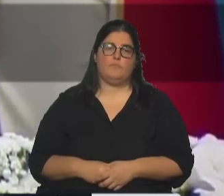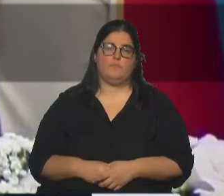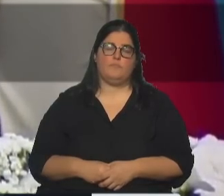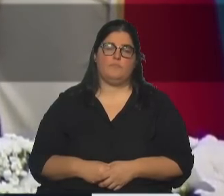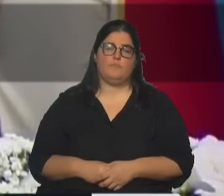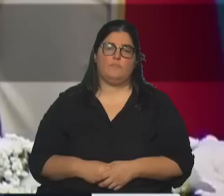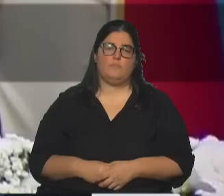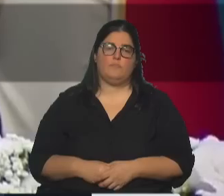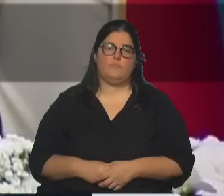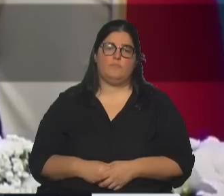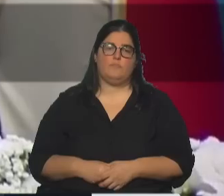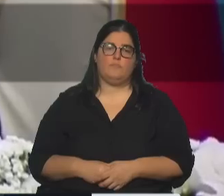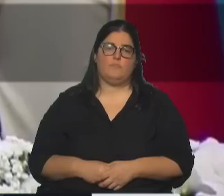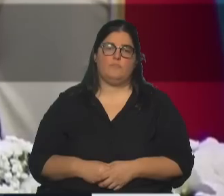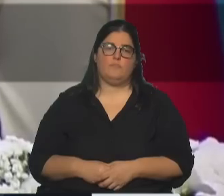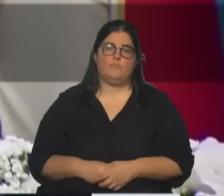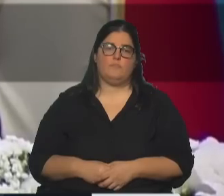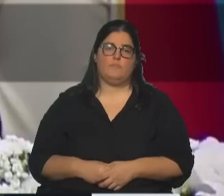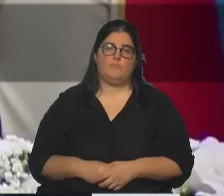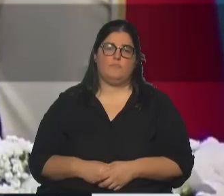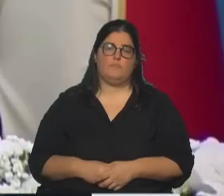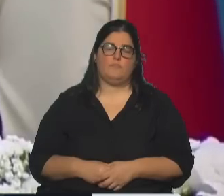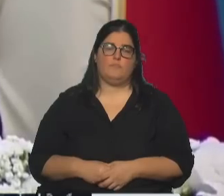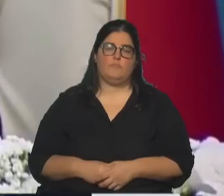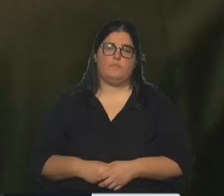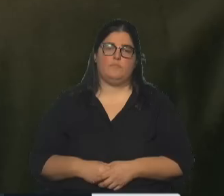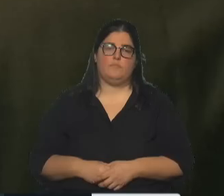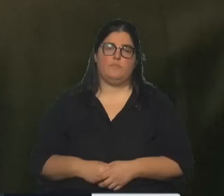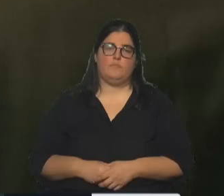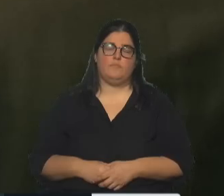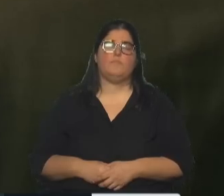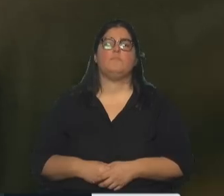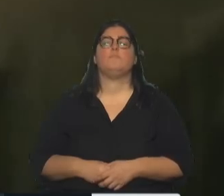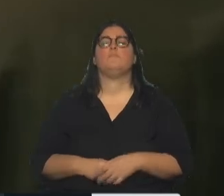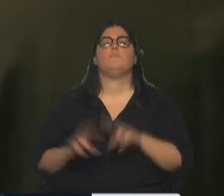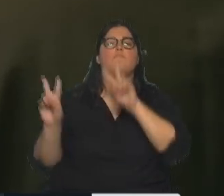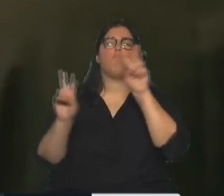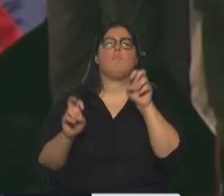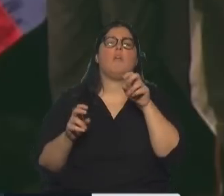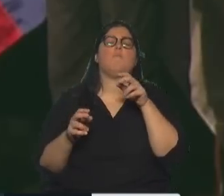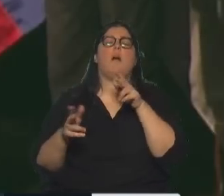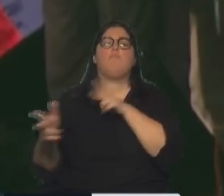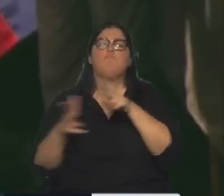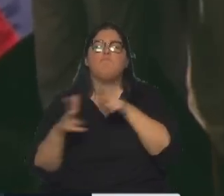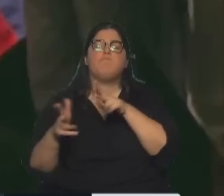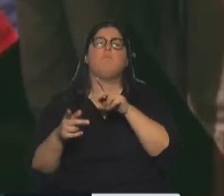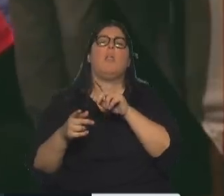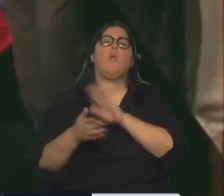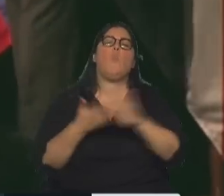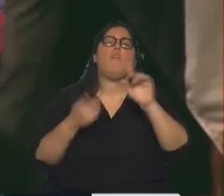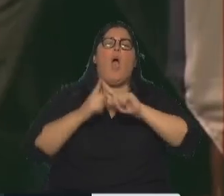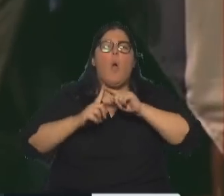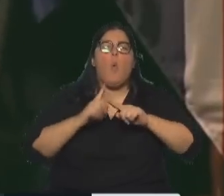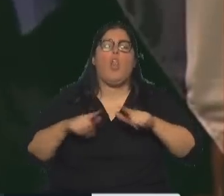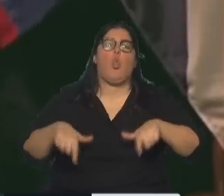национальных валют в прямых расчетах между нашими странами. En lo que respecta a las conversaciones para una nueva versión del acuerdo